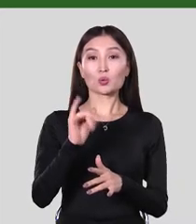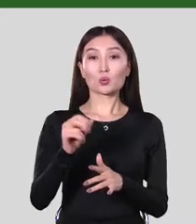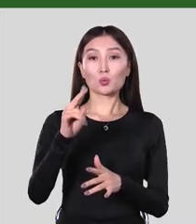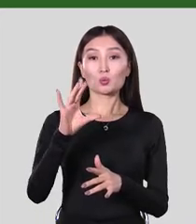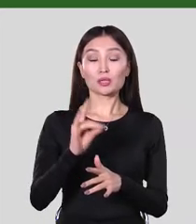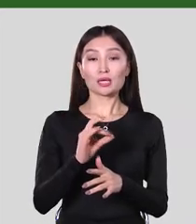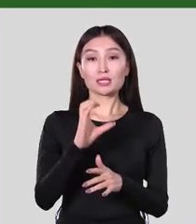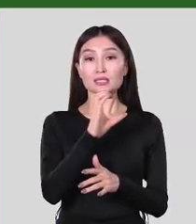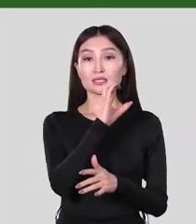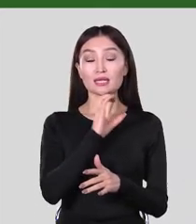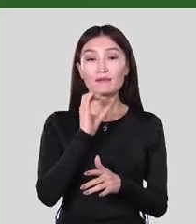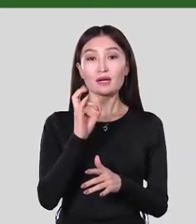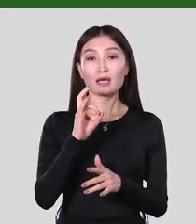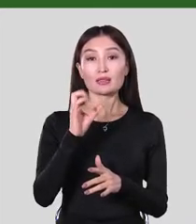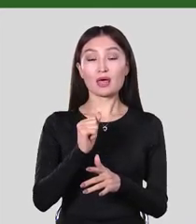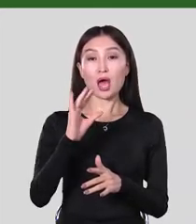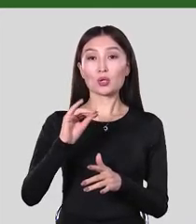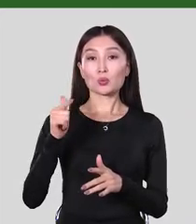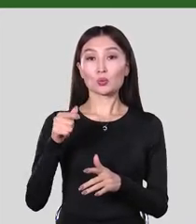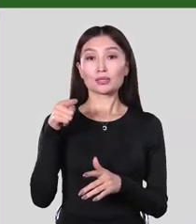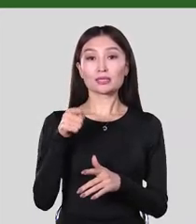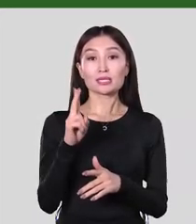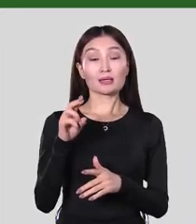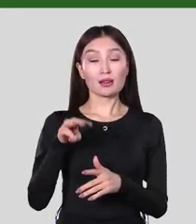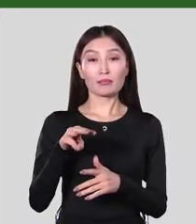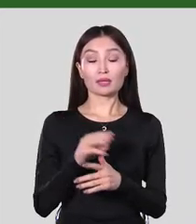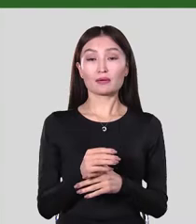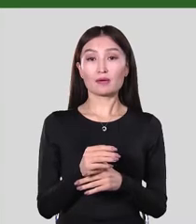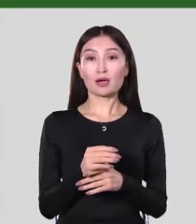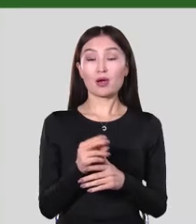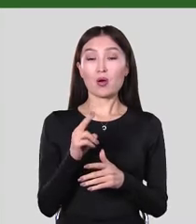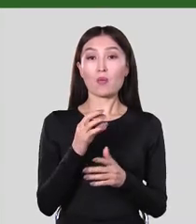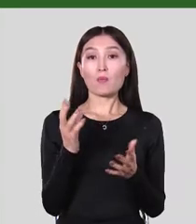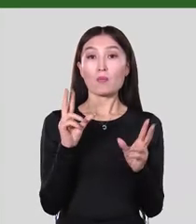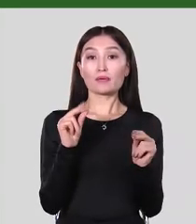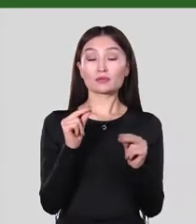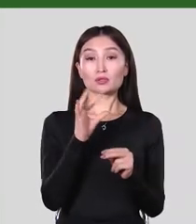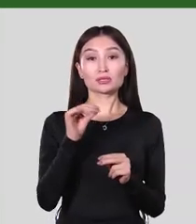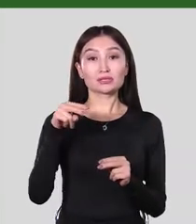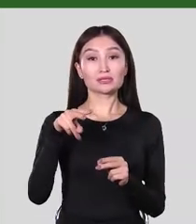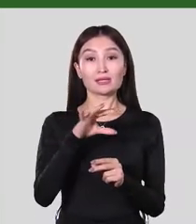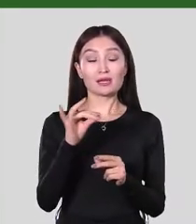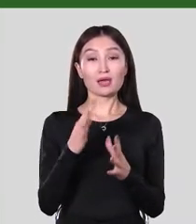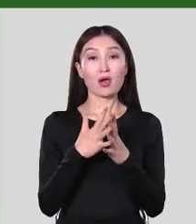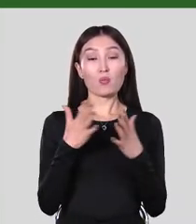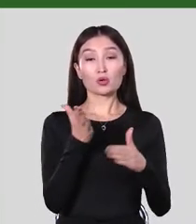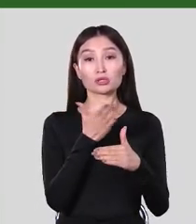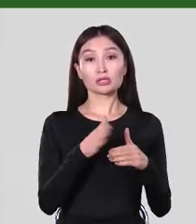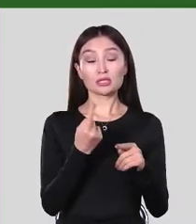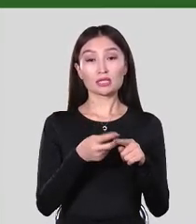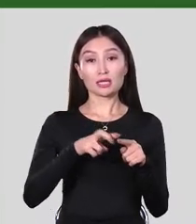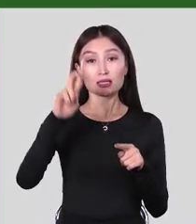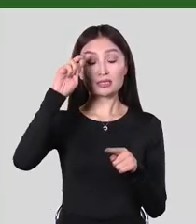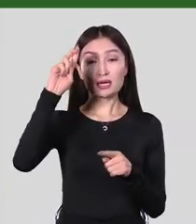протянувшуюся с севера на юг на тысячи километров. Особенно повезло Чили. Большая часть этой